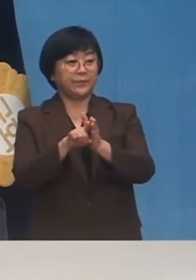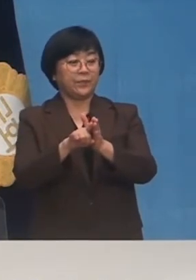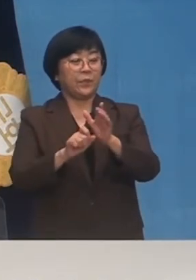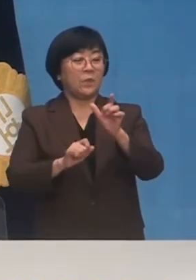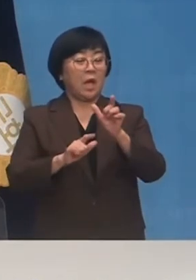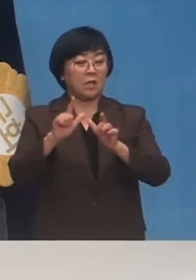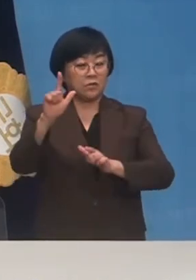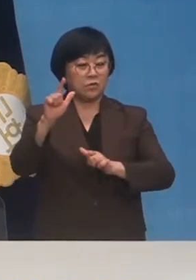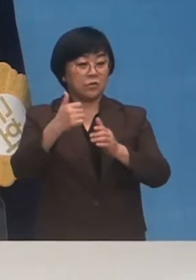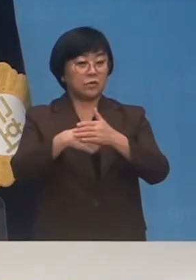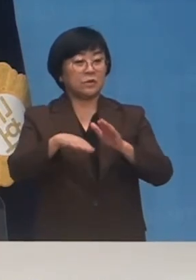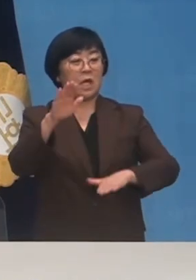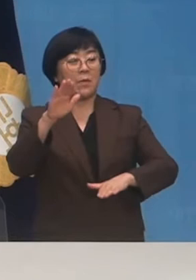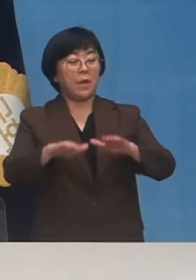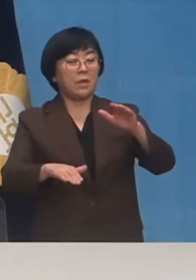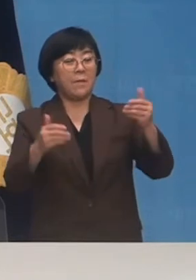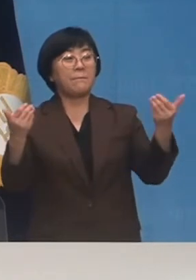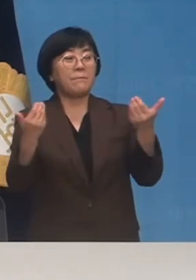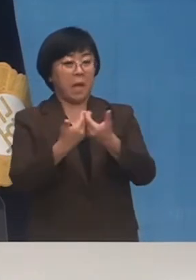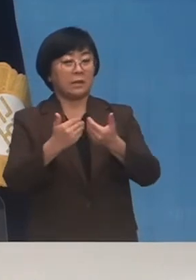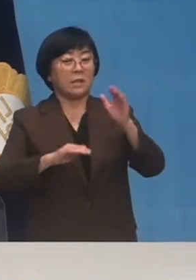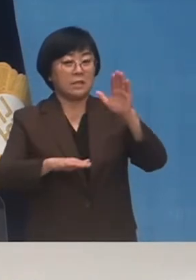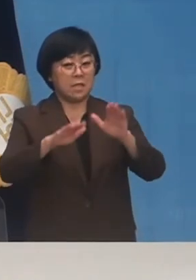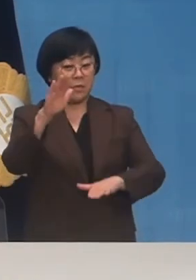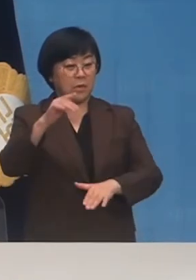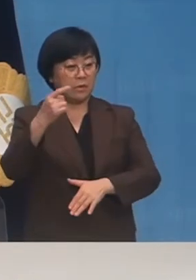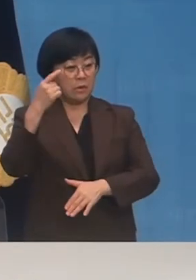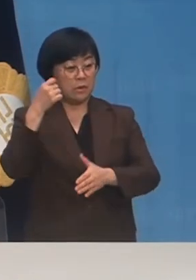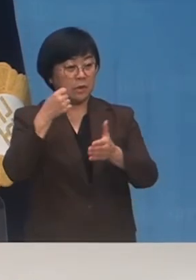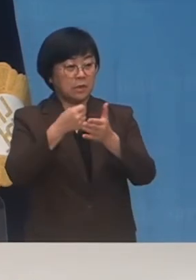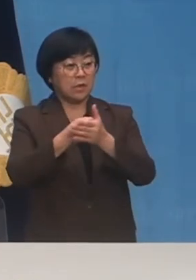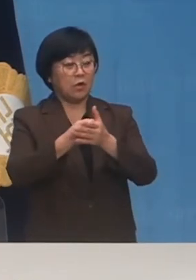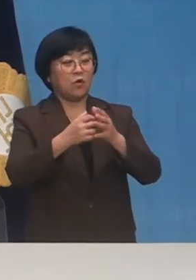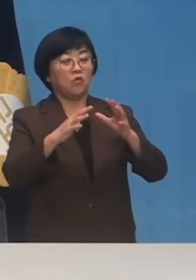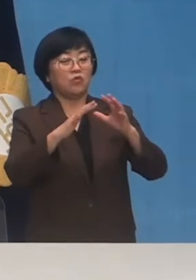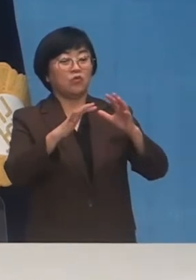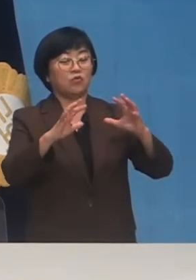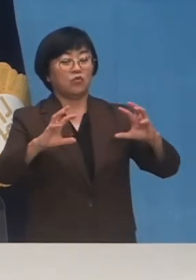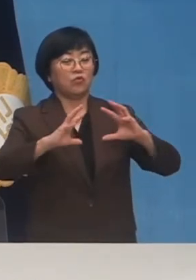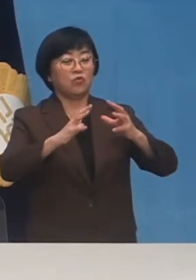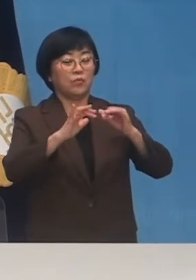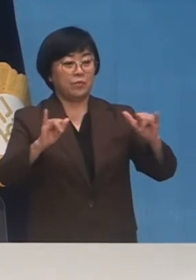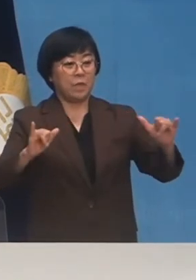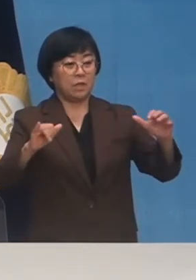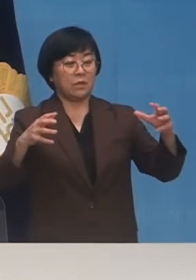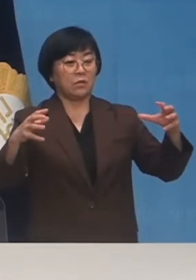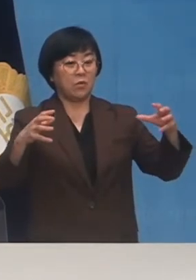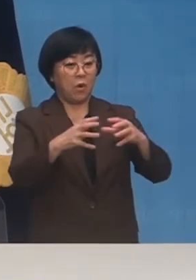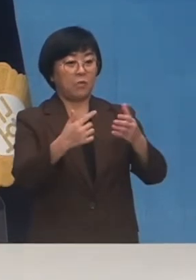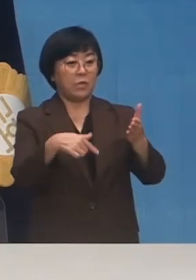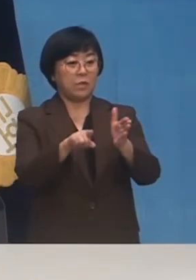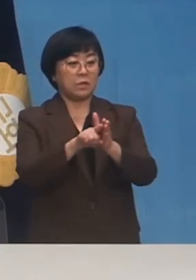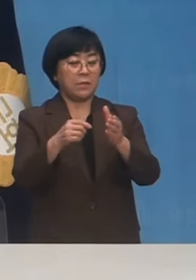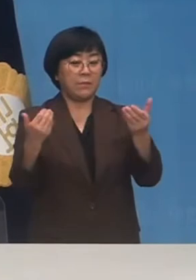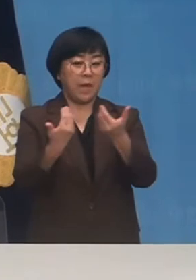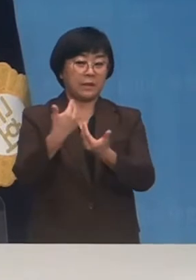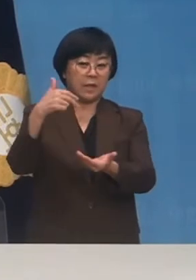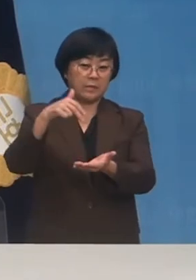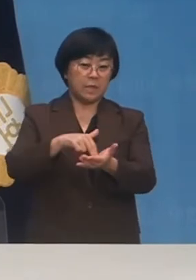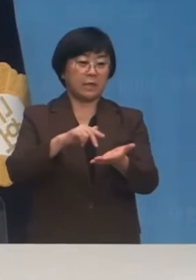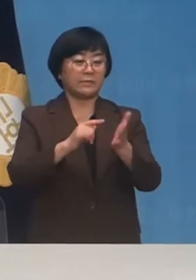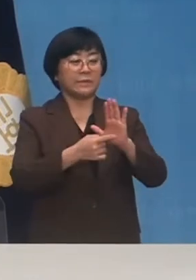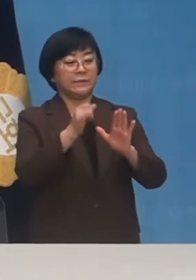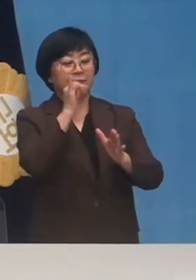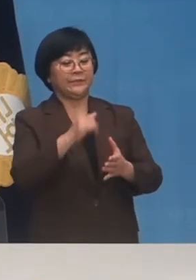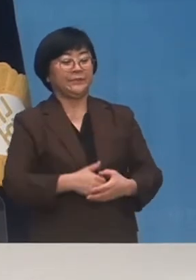다수차별의 역차별로 판단하고 국민 통합을 위해서 반대 입장을 분명히 하고